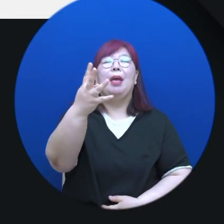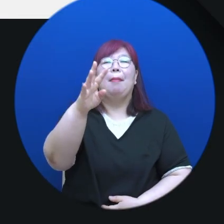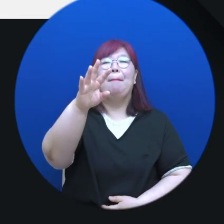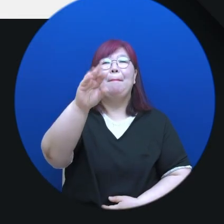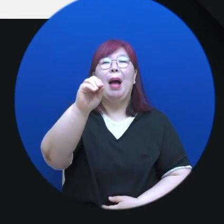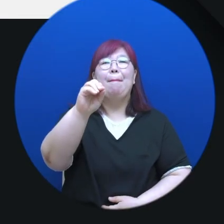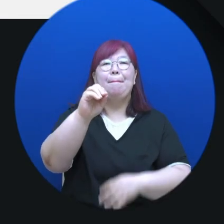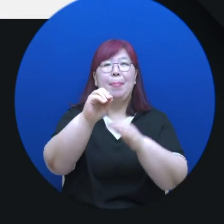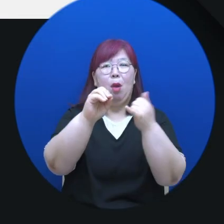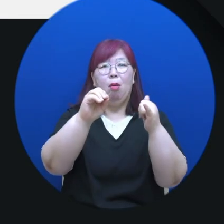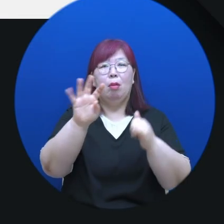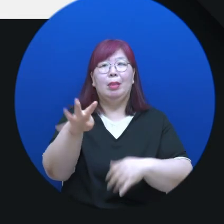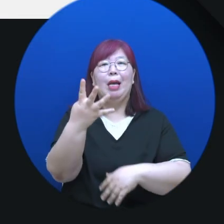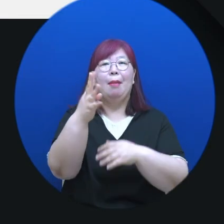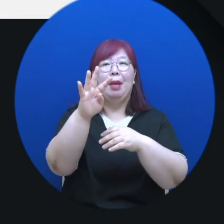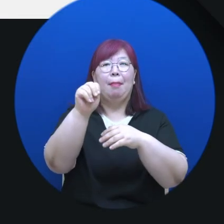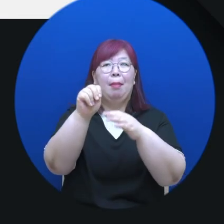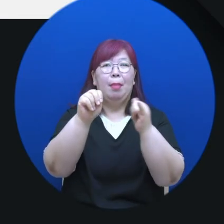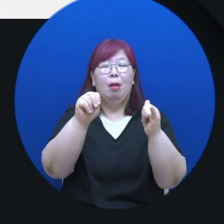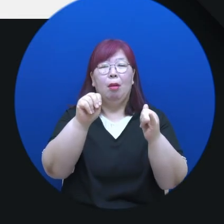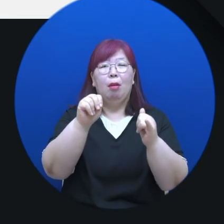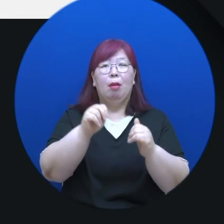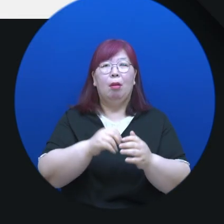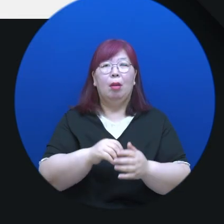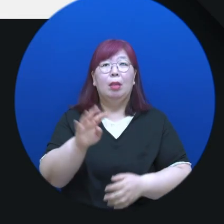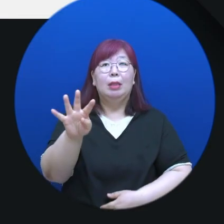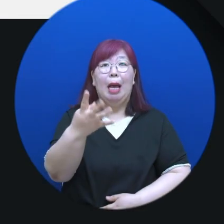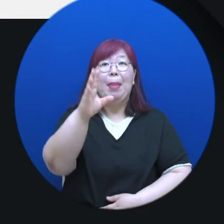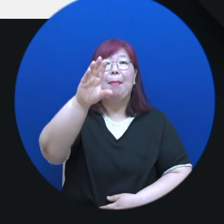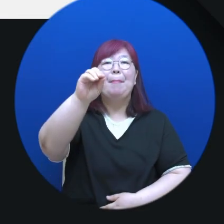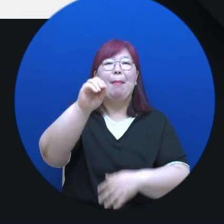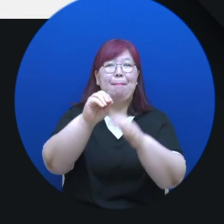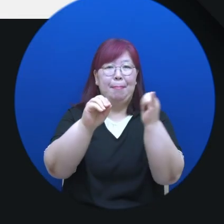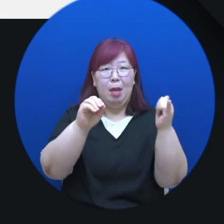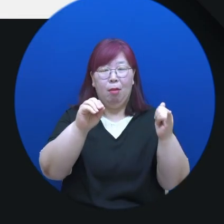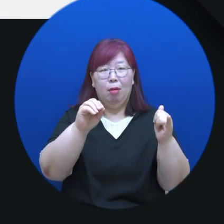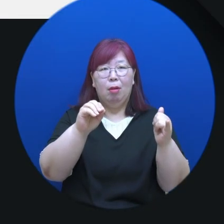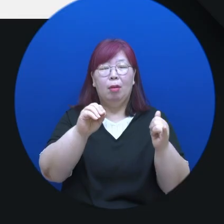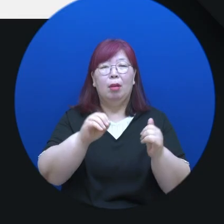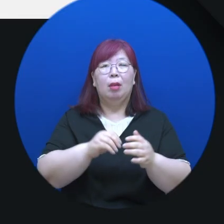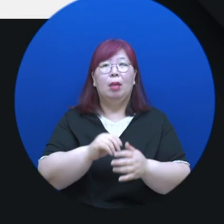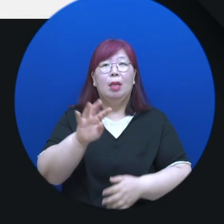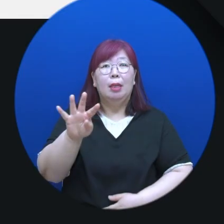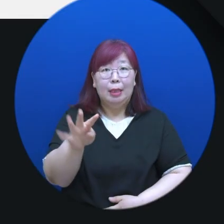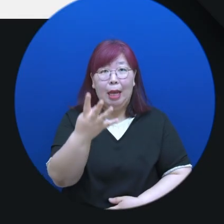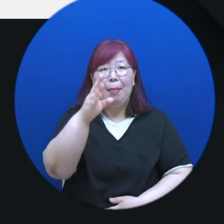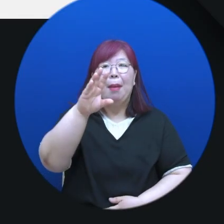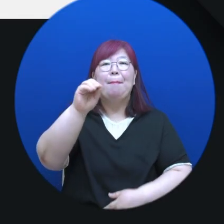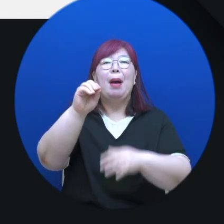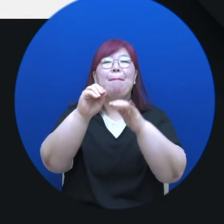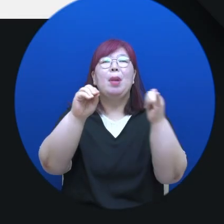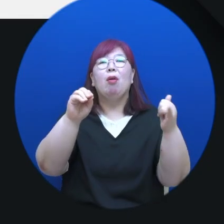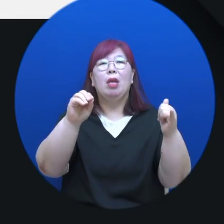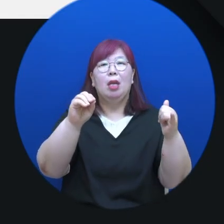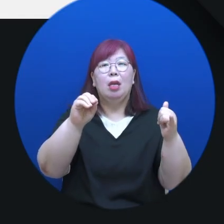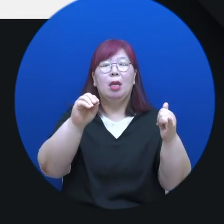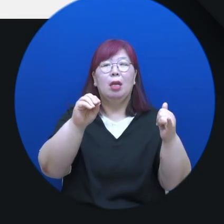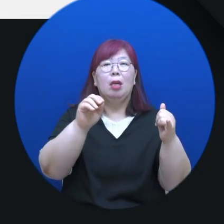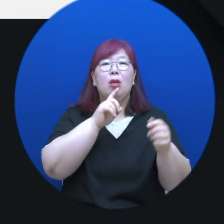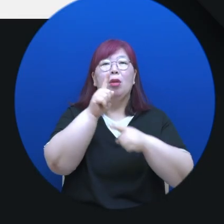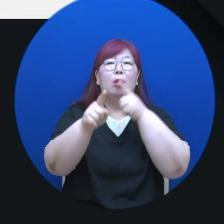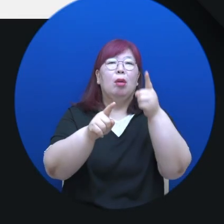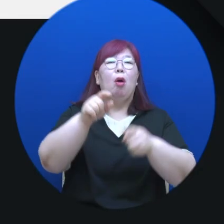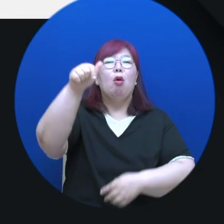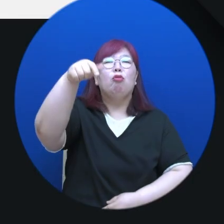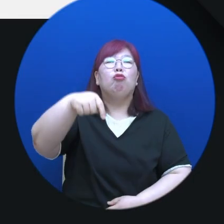400만 명, 400명이 아니라 400만 명, 400만 명이 이